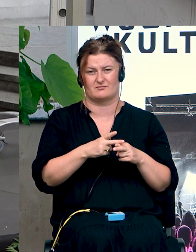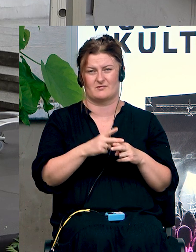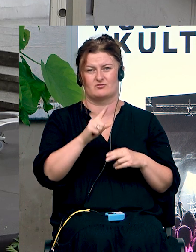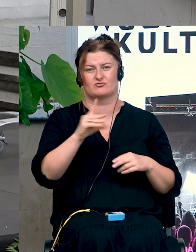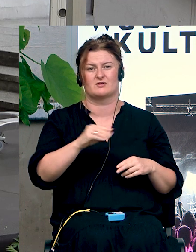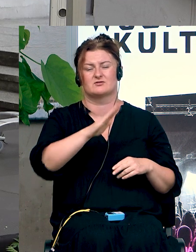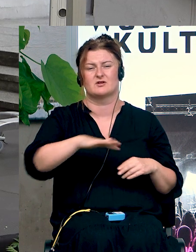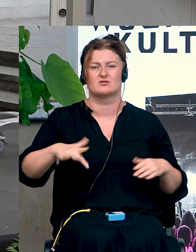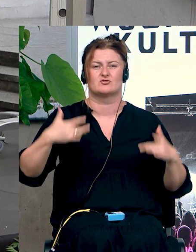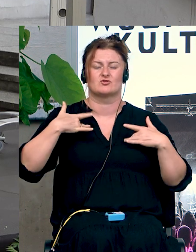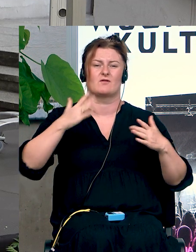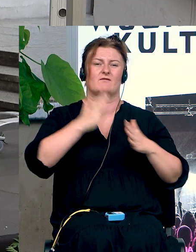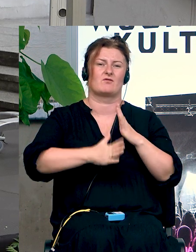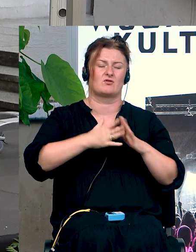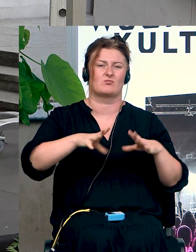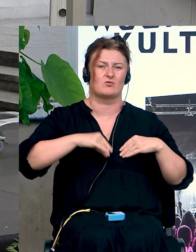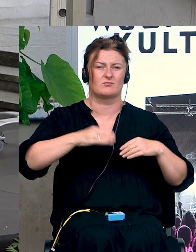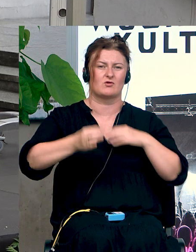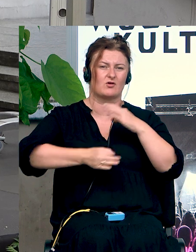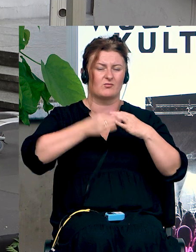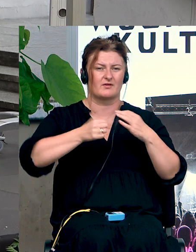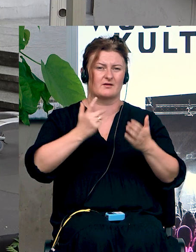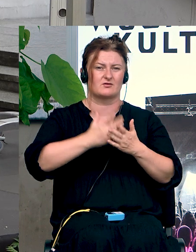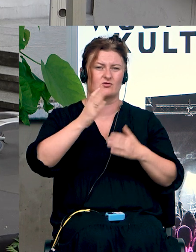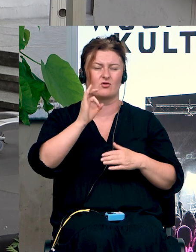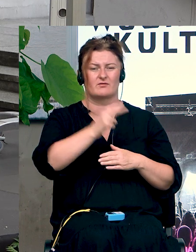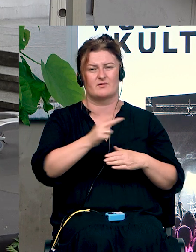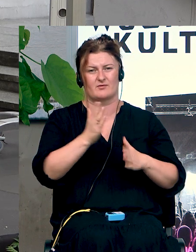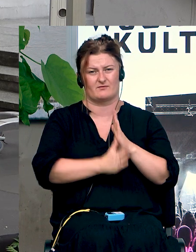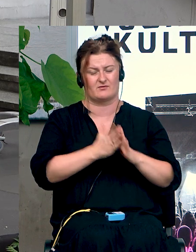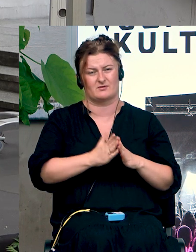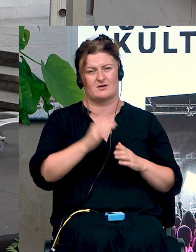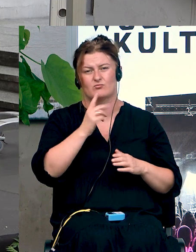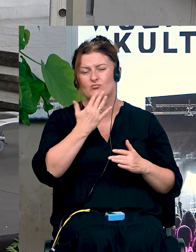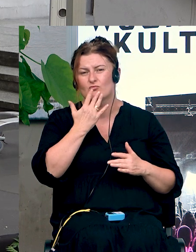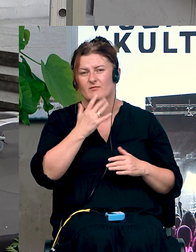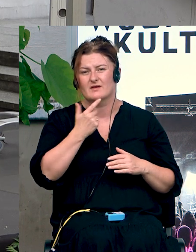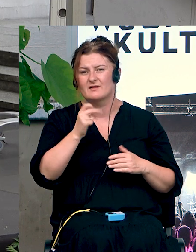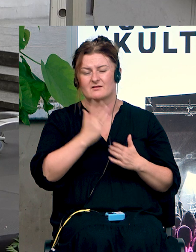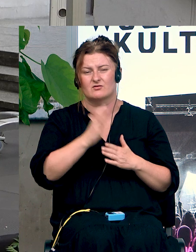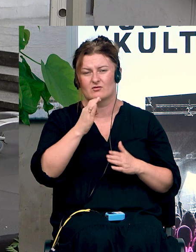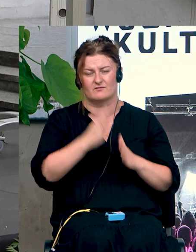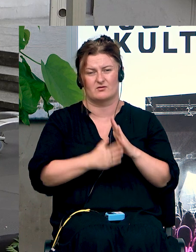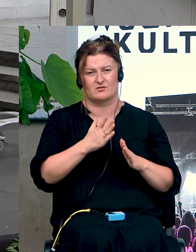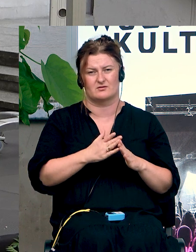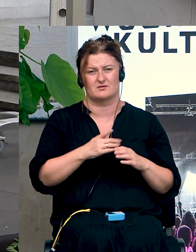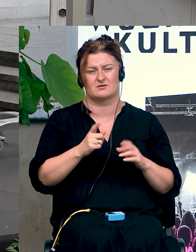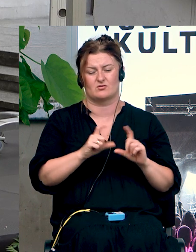лише про війну і говорити з ними не лише про війну. Тому що під час війни так само відбувається любов,